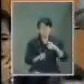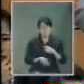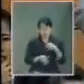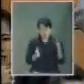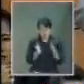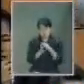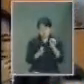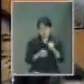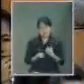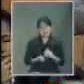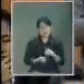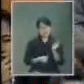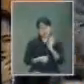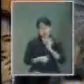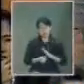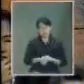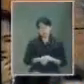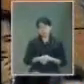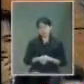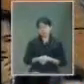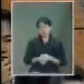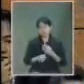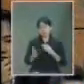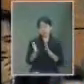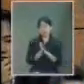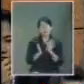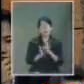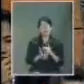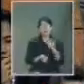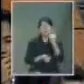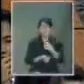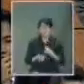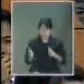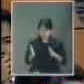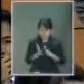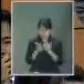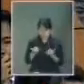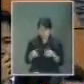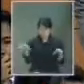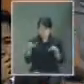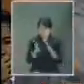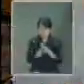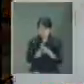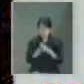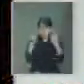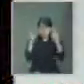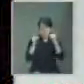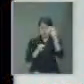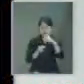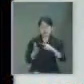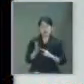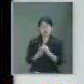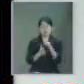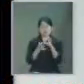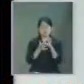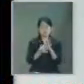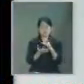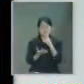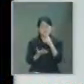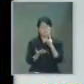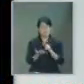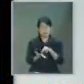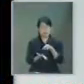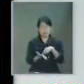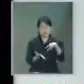ระทรวงศึกษาไว้แต่ผมเอามาไว้กับท่านนายกเพราะเริ่มต้นจากหนังสือของสำนักงบประมา